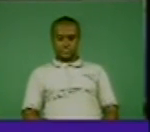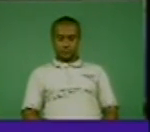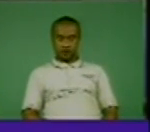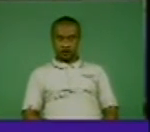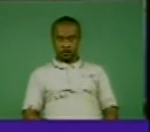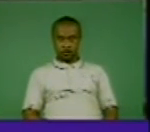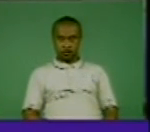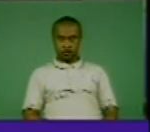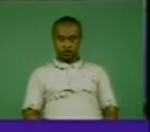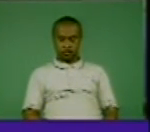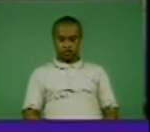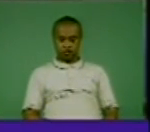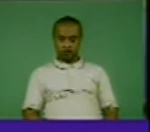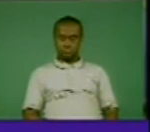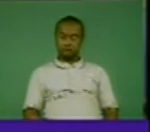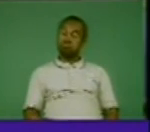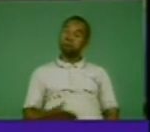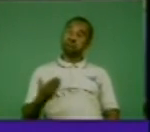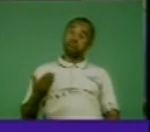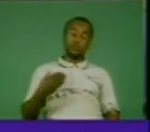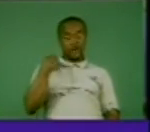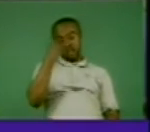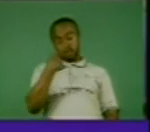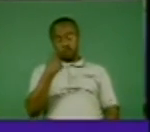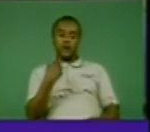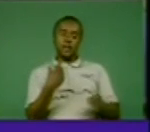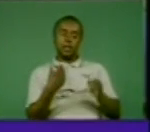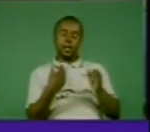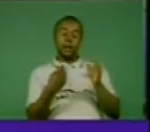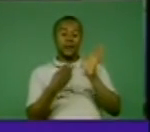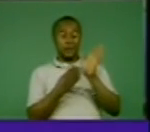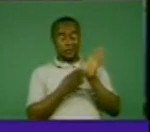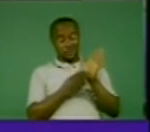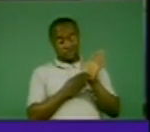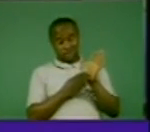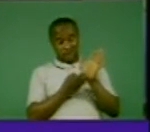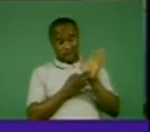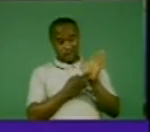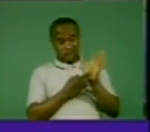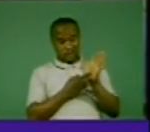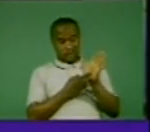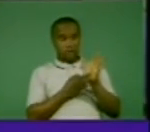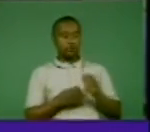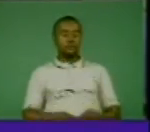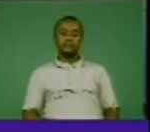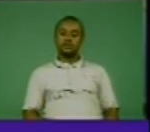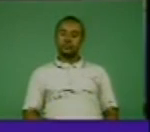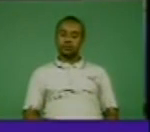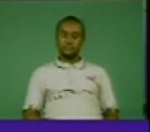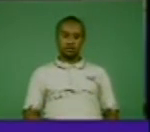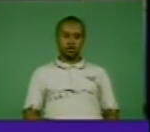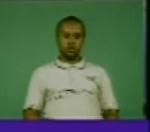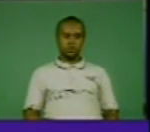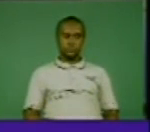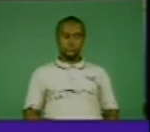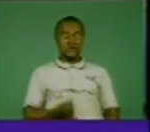Mheshimiwa Mwenyekiti, sura ya 8 ilikuwa na ibara 77 mpaka 88. Ukurasa